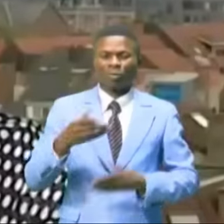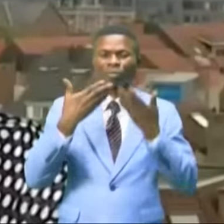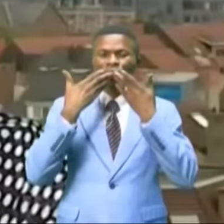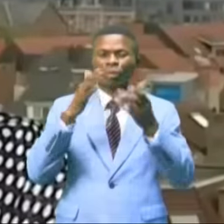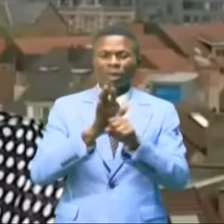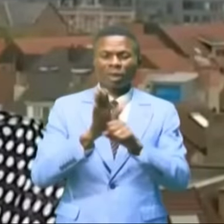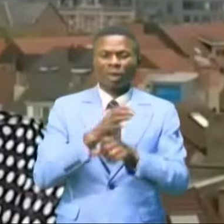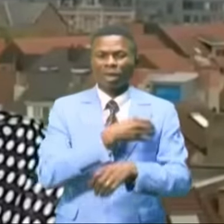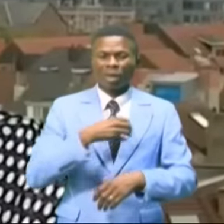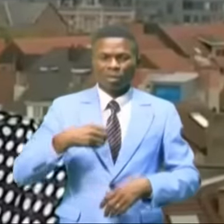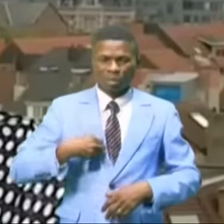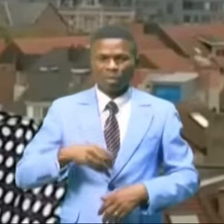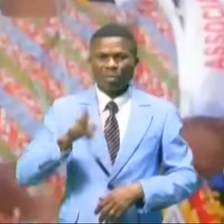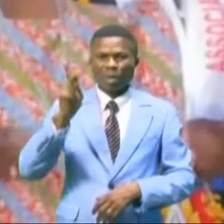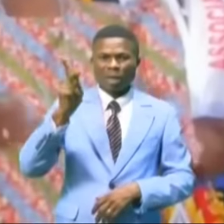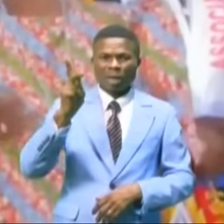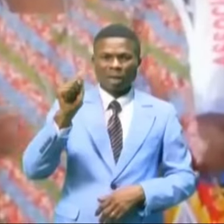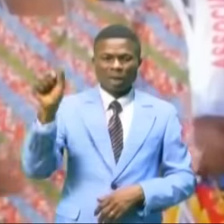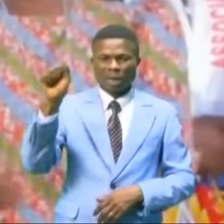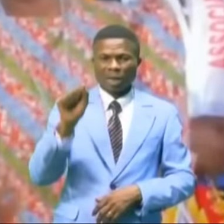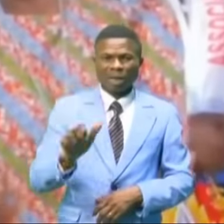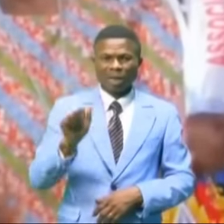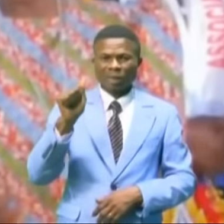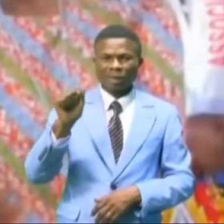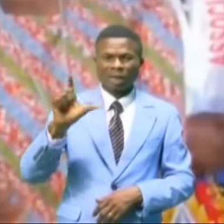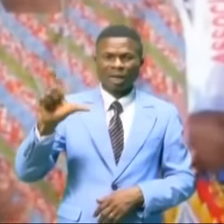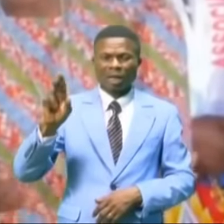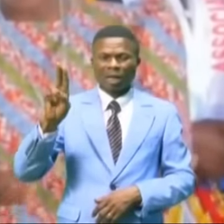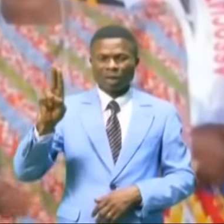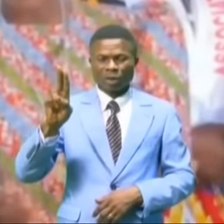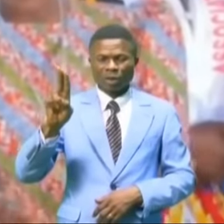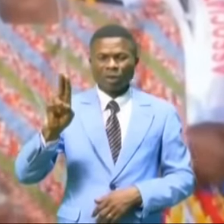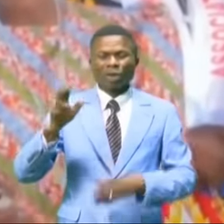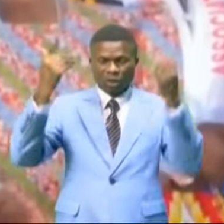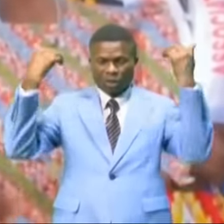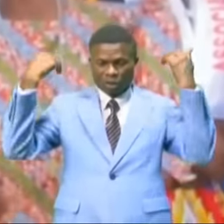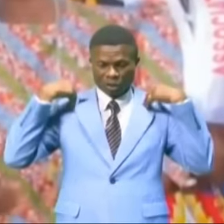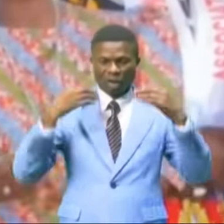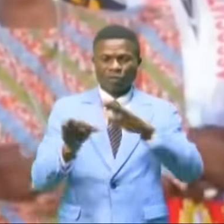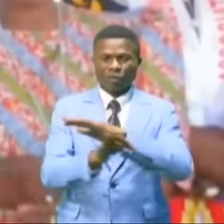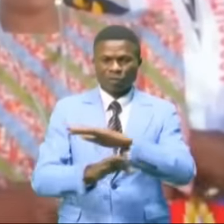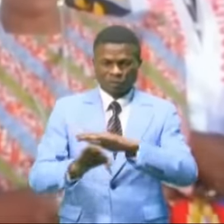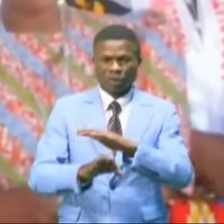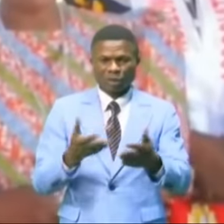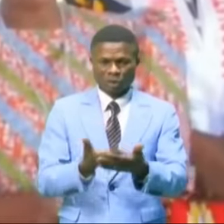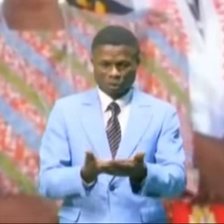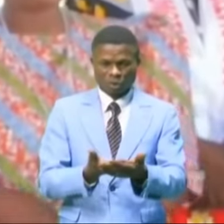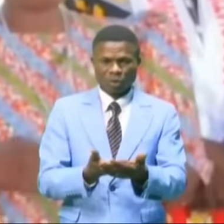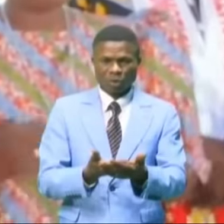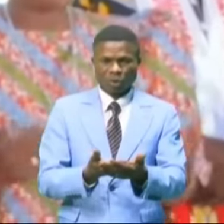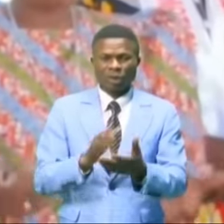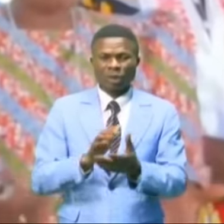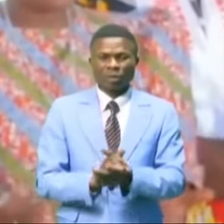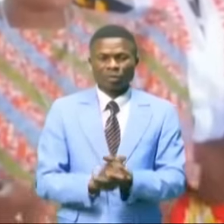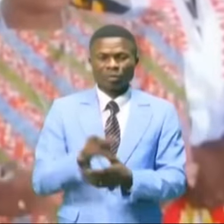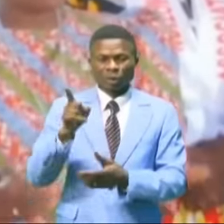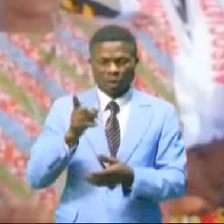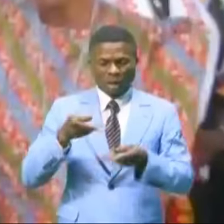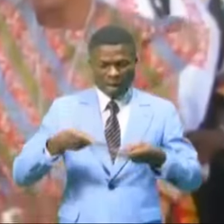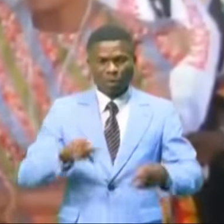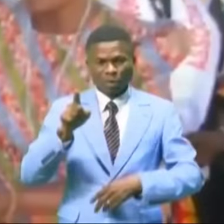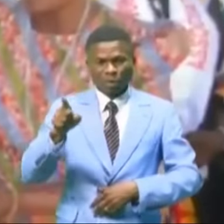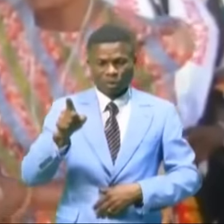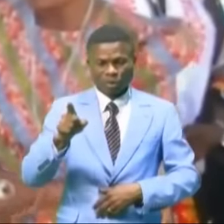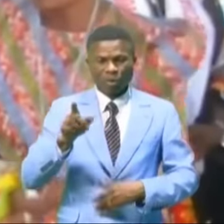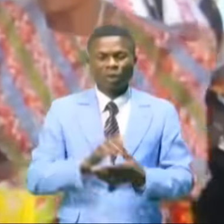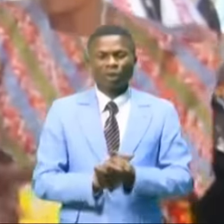maman Marthe Kassalou, qui est le chef ou la chefaine de cette association, qui ont permis, qui a